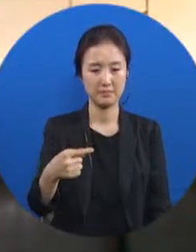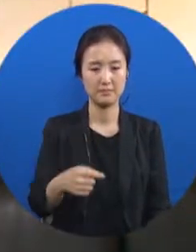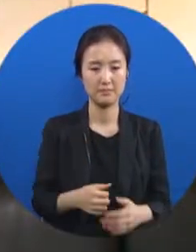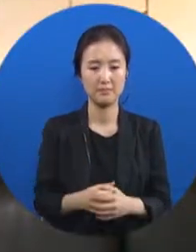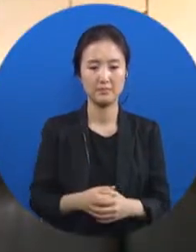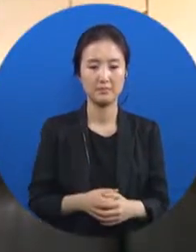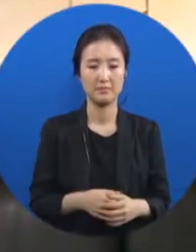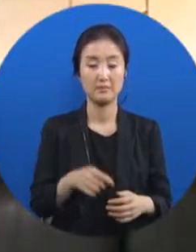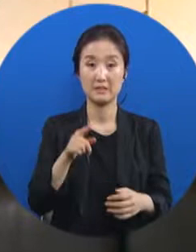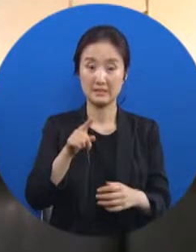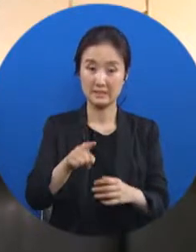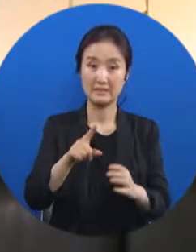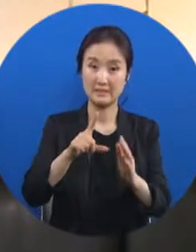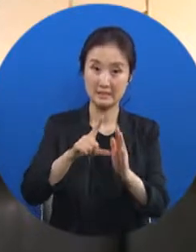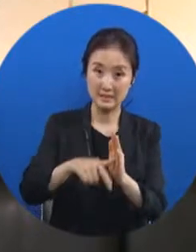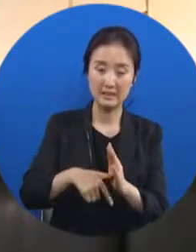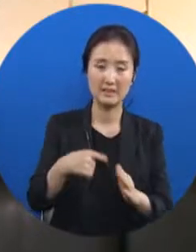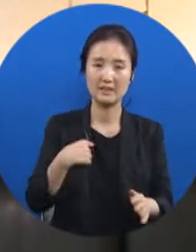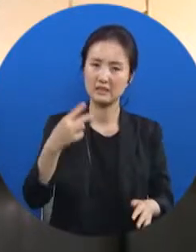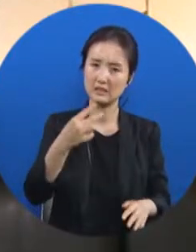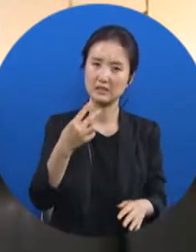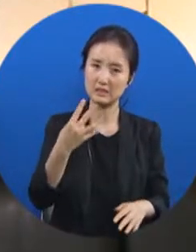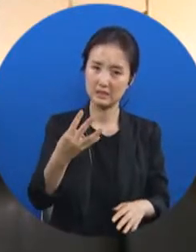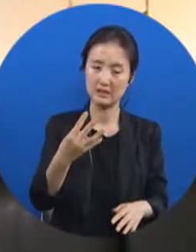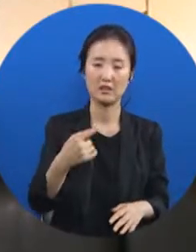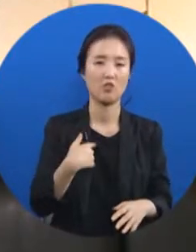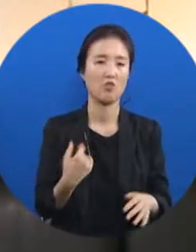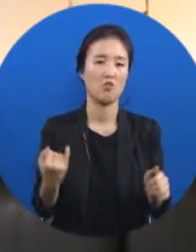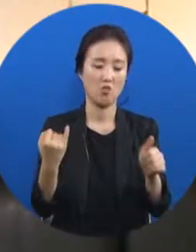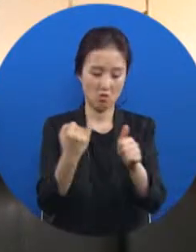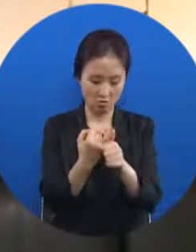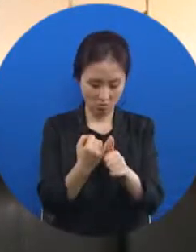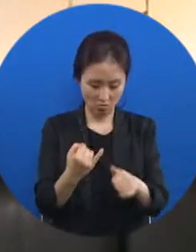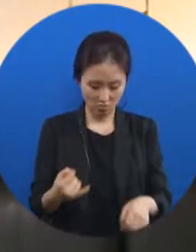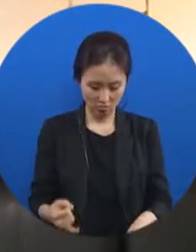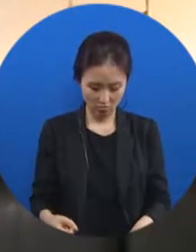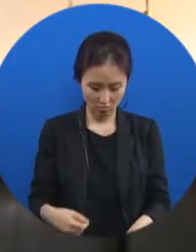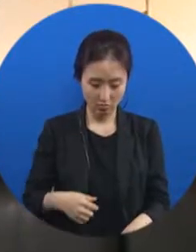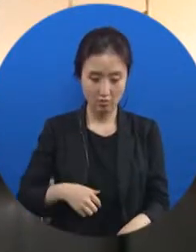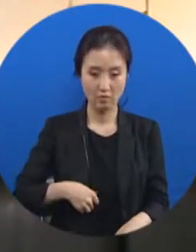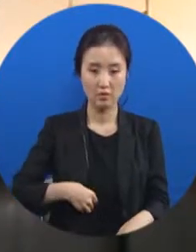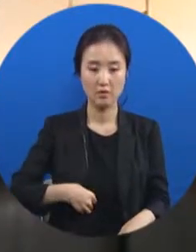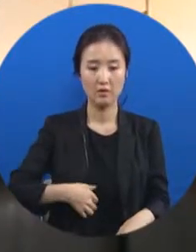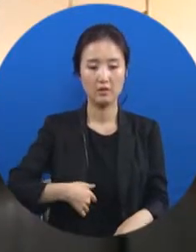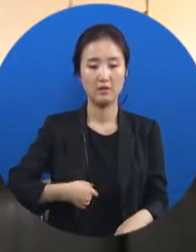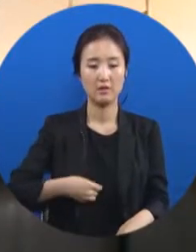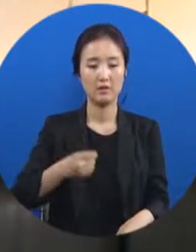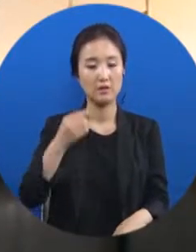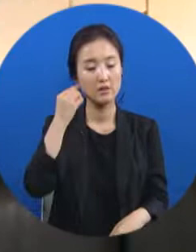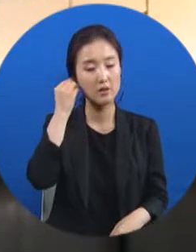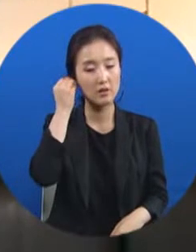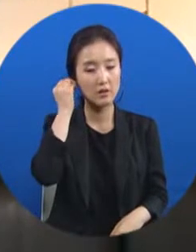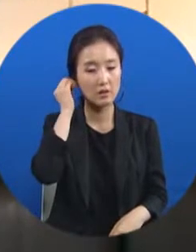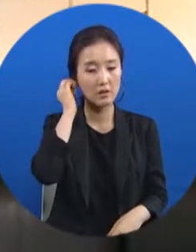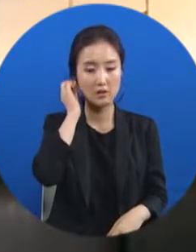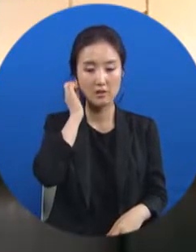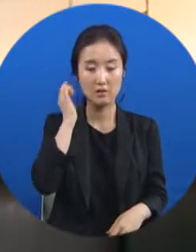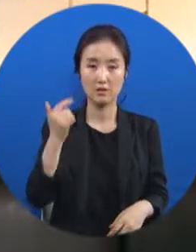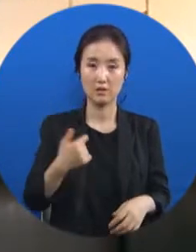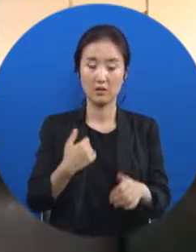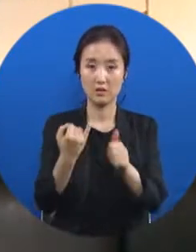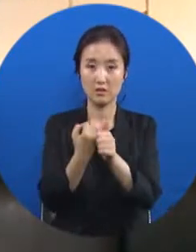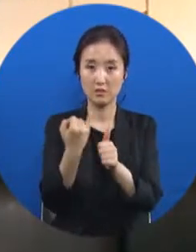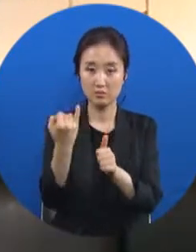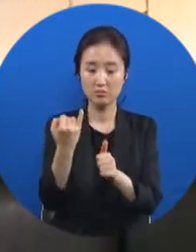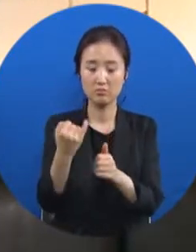2004년도에 제가 결혼을 합니다. 저희 아내를 만났는데 저희 아내가 딱 만났는데 이상형이에요.